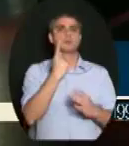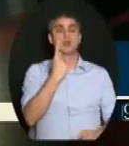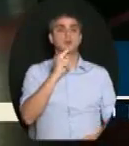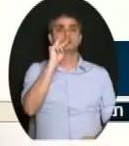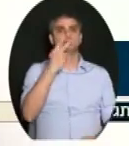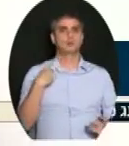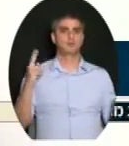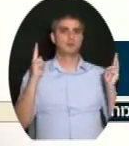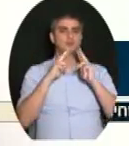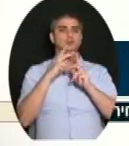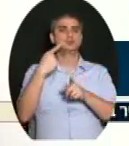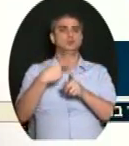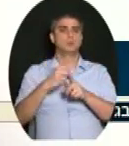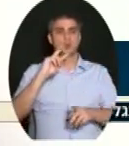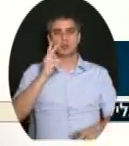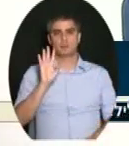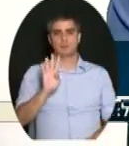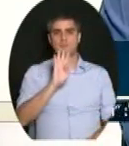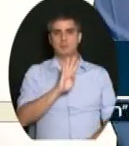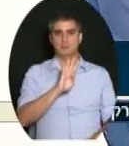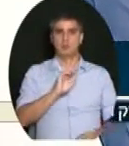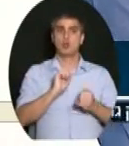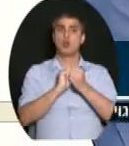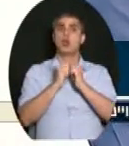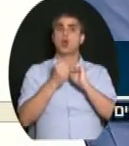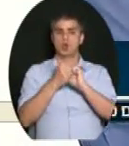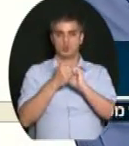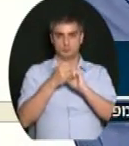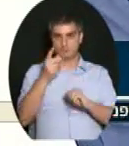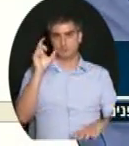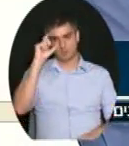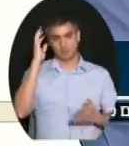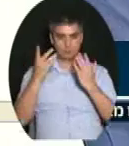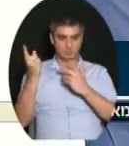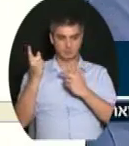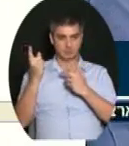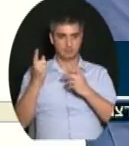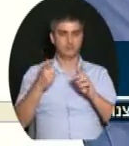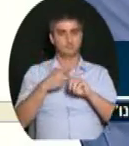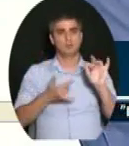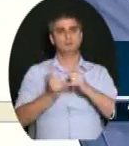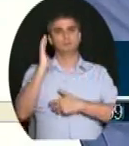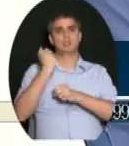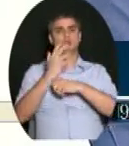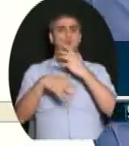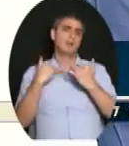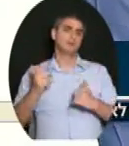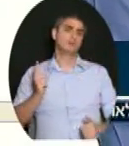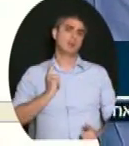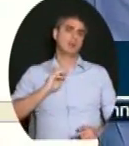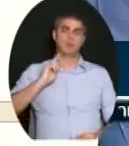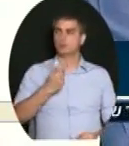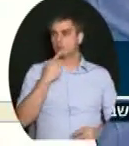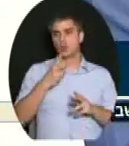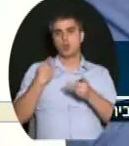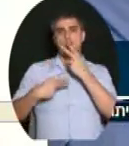שוב התכנסנו לצומת, שוב נתניהו או סלש אבו מאזן בעטו בדלי, ועכשיו מחכים לסיבוב הבא. חוזרים